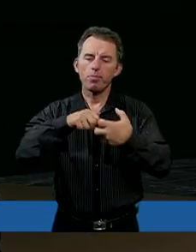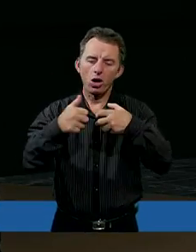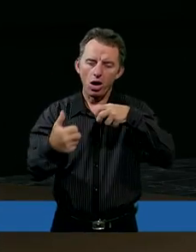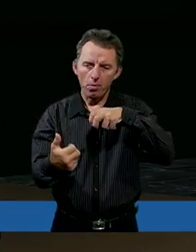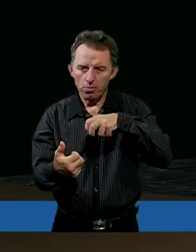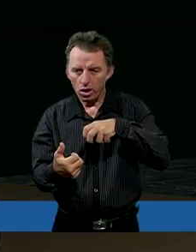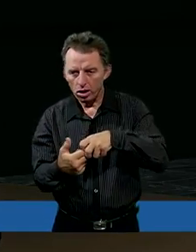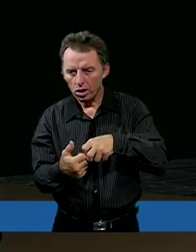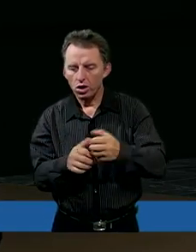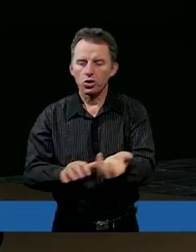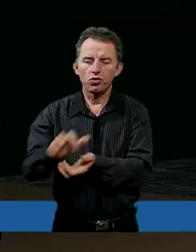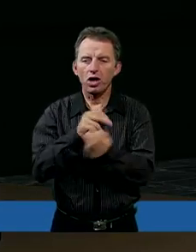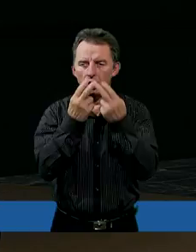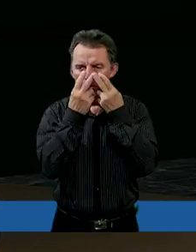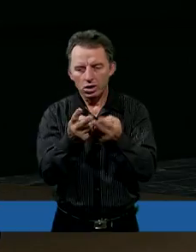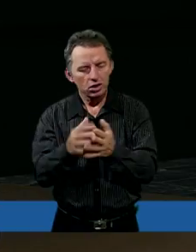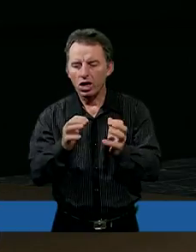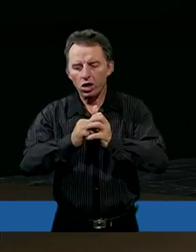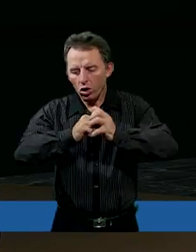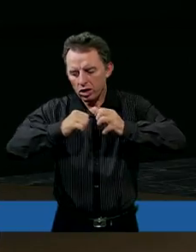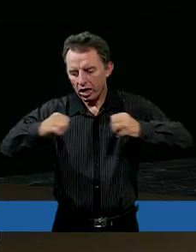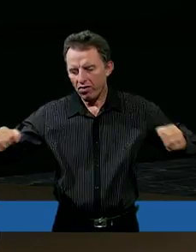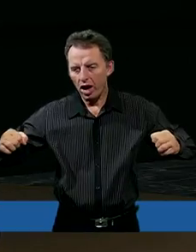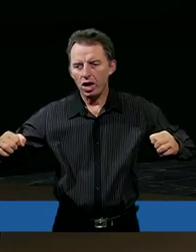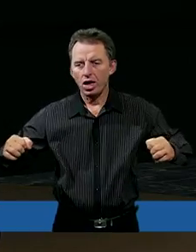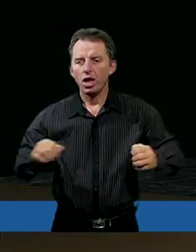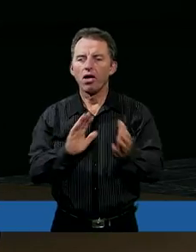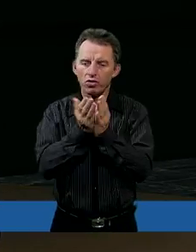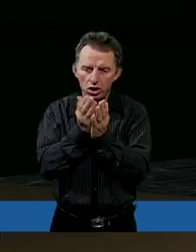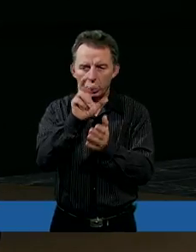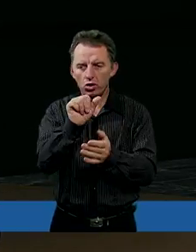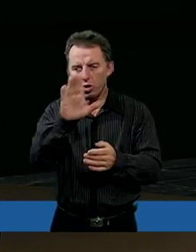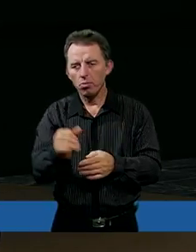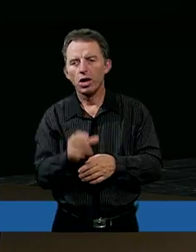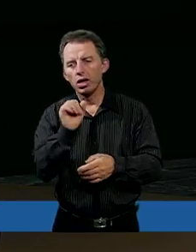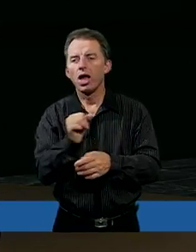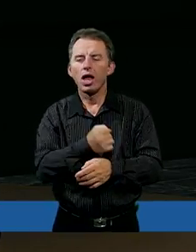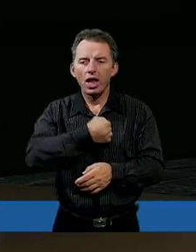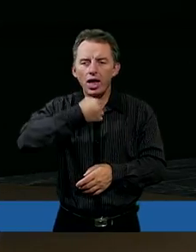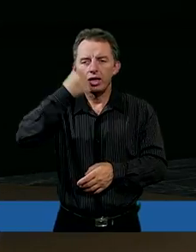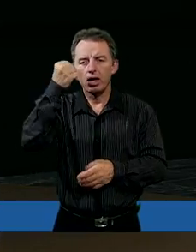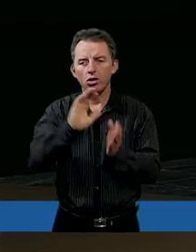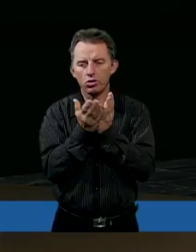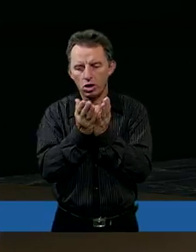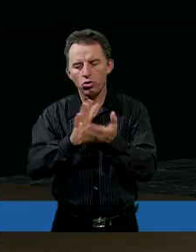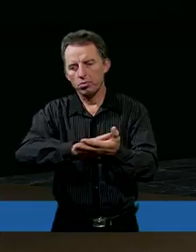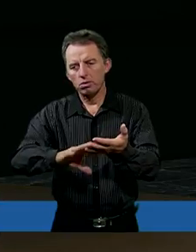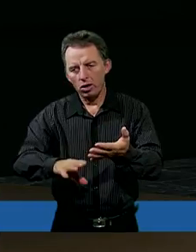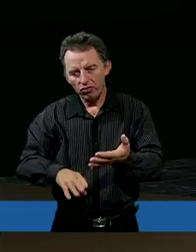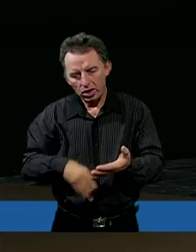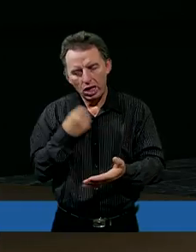problemów światopoglądowych był nierozerwalny. I księga Hioba jest najstarszą księgą Pisma